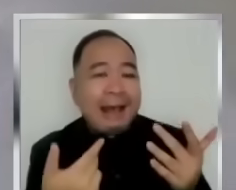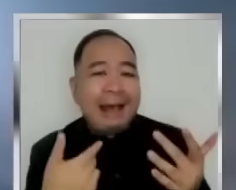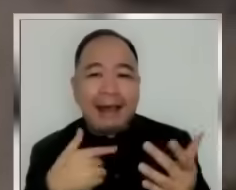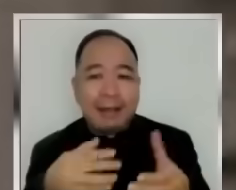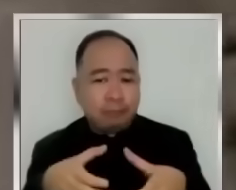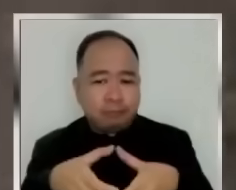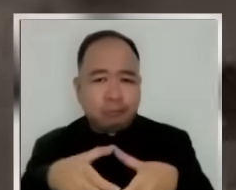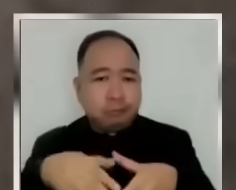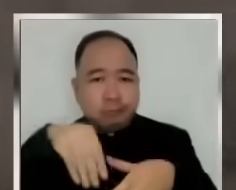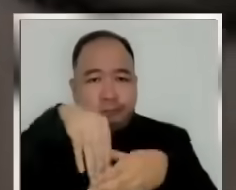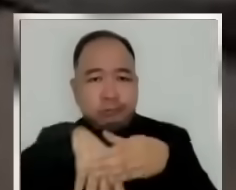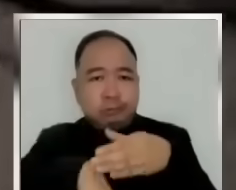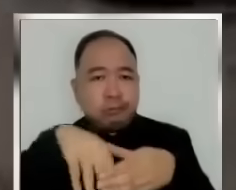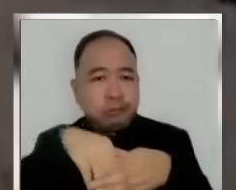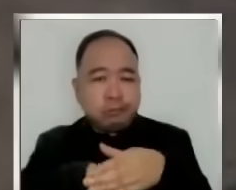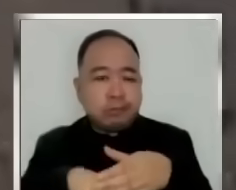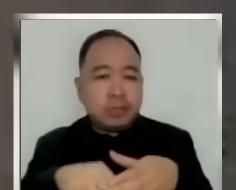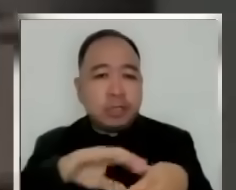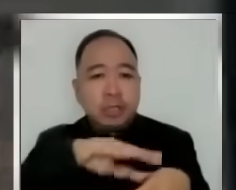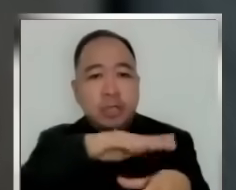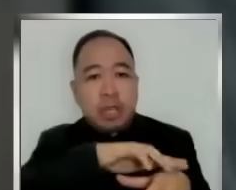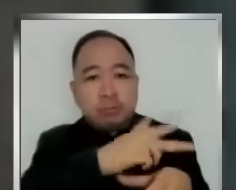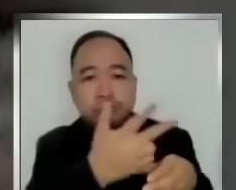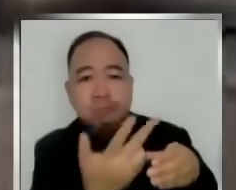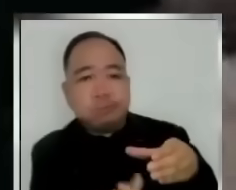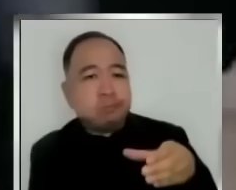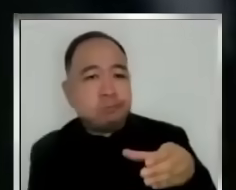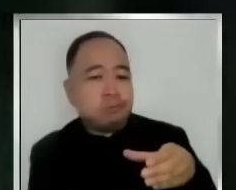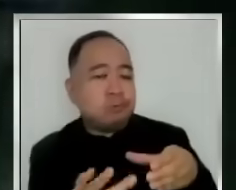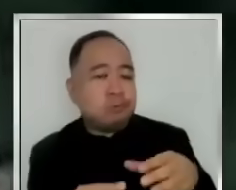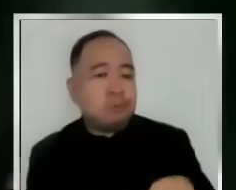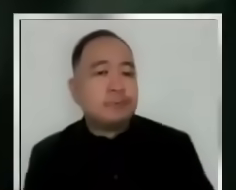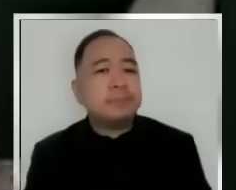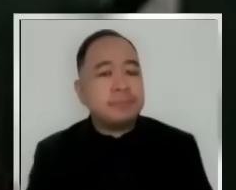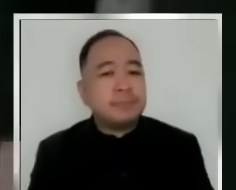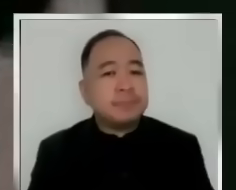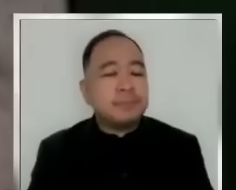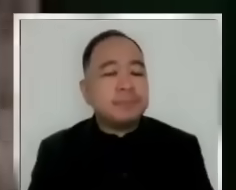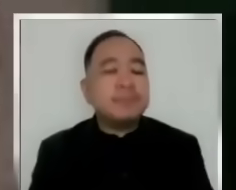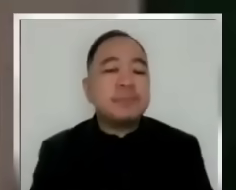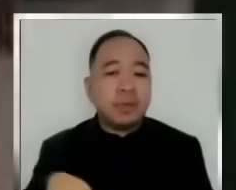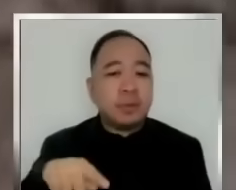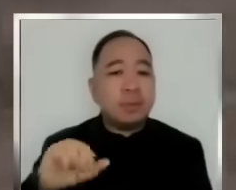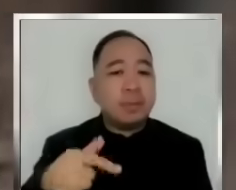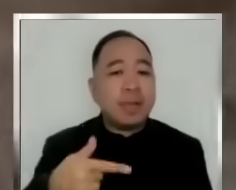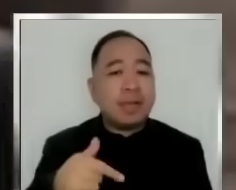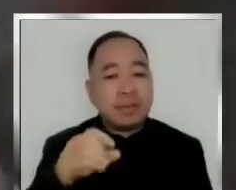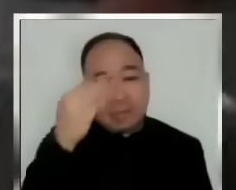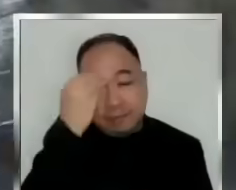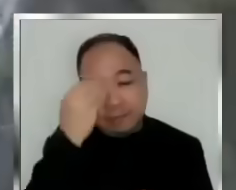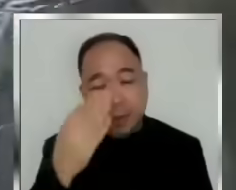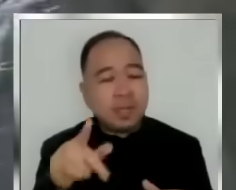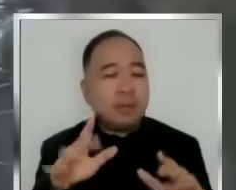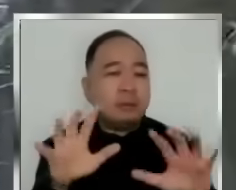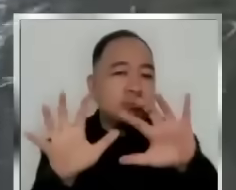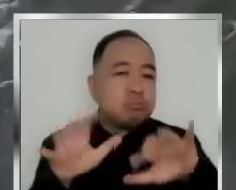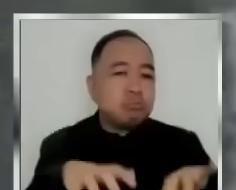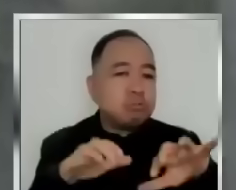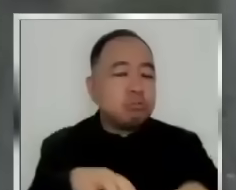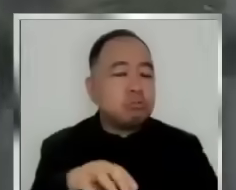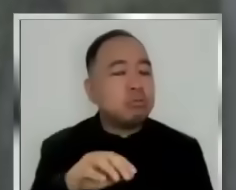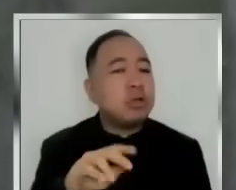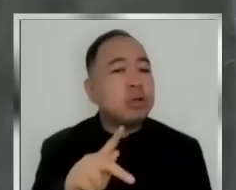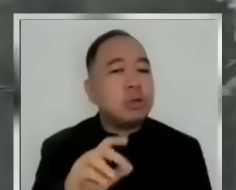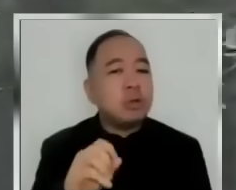baha. Uy, huwag na kayo sumugod! Ayon sa PAGASA, bagyong Goring at ang pinalalakas itong habagat pa rin ang sanhi ng